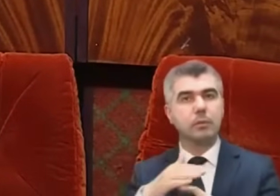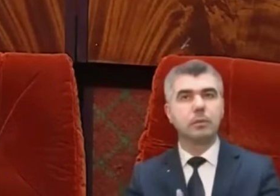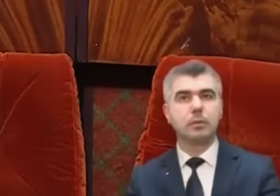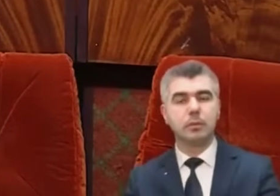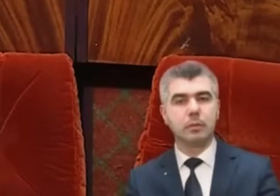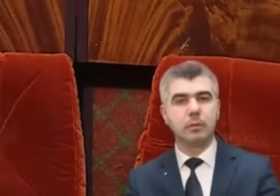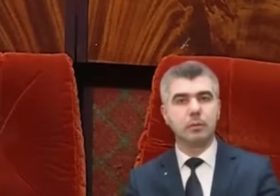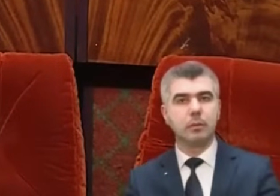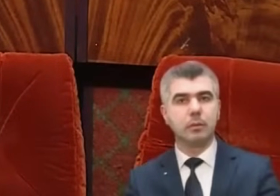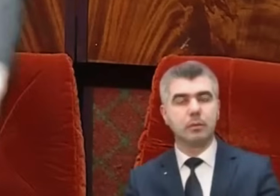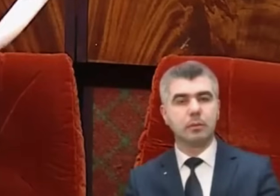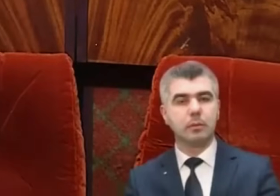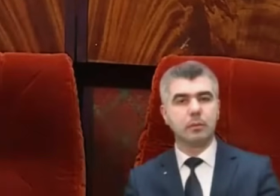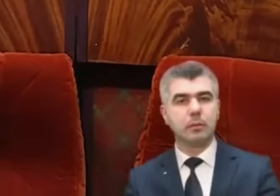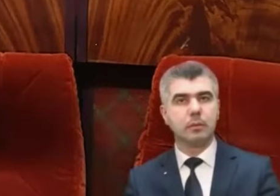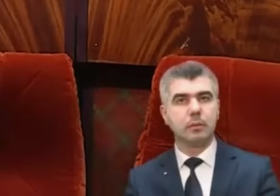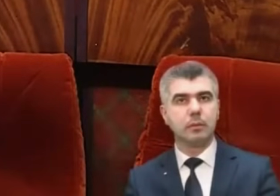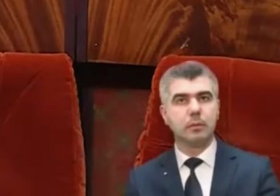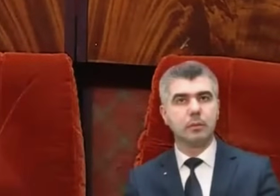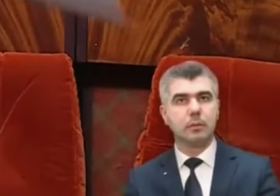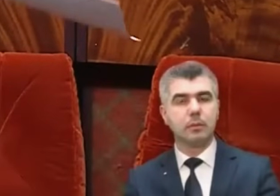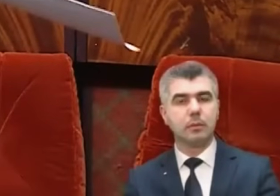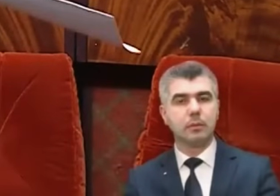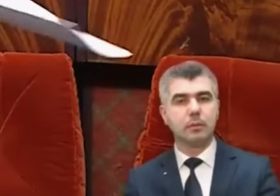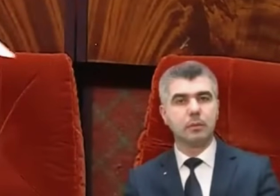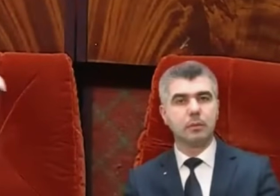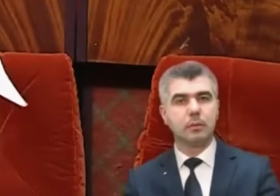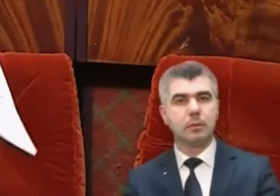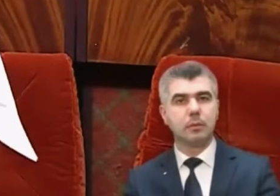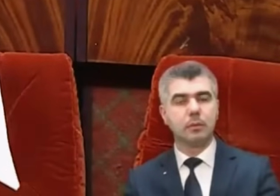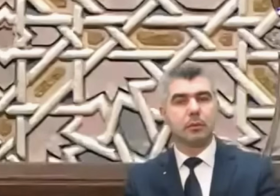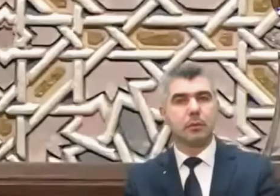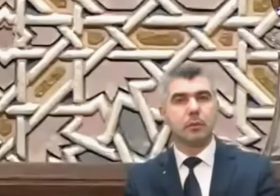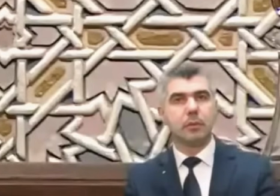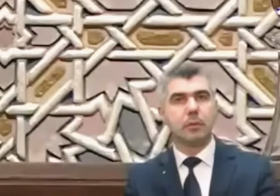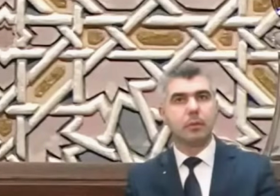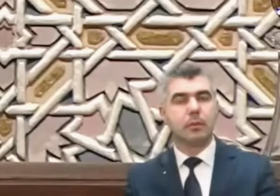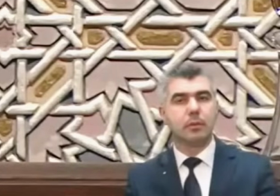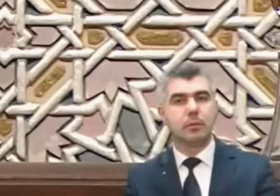بخصوص الأسئلة الكتابية. أنا كنجاوبك. خصني نجاوبك.